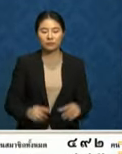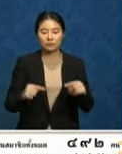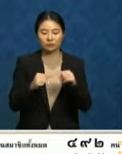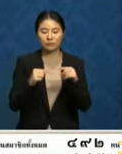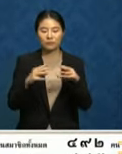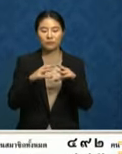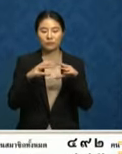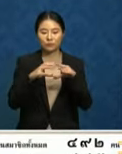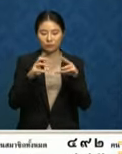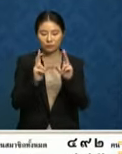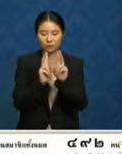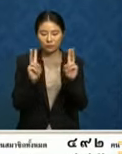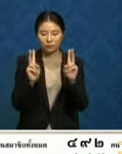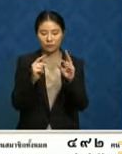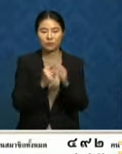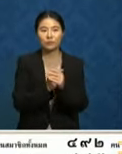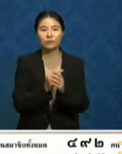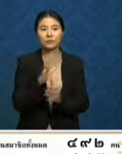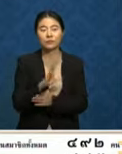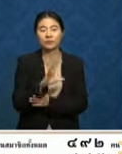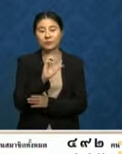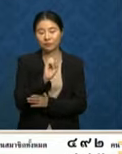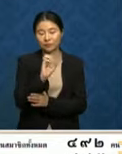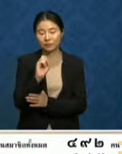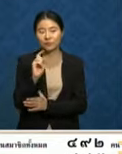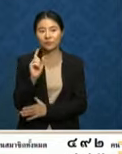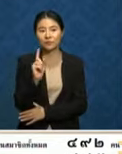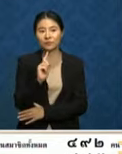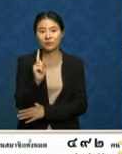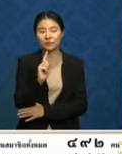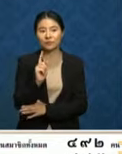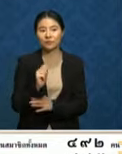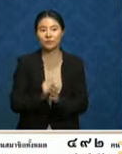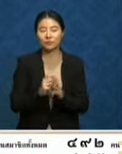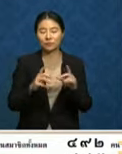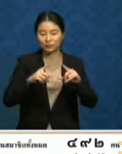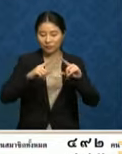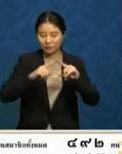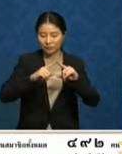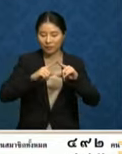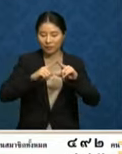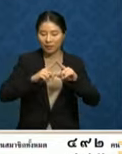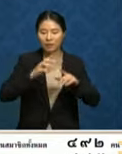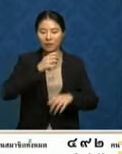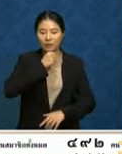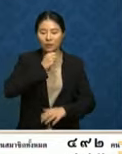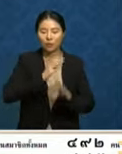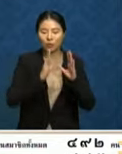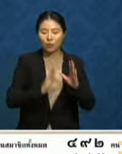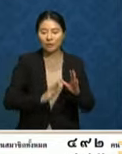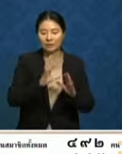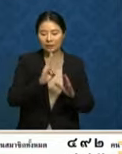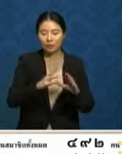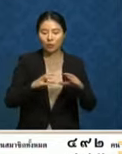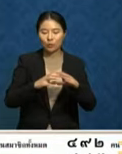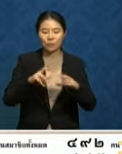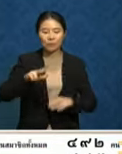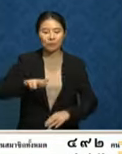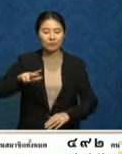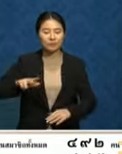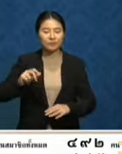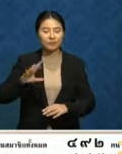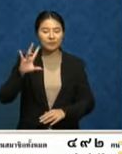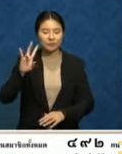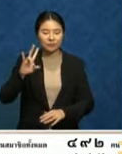ของสภาผู้แทนนะครับเป็นดังต่อไปนี้นะครับพรรคประชาชนจำนวน 7ท่านครับพรรคเพื่อไทย7ท่านพรรค